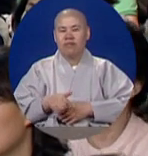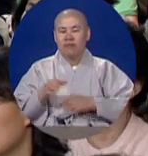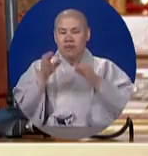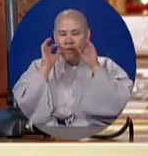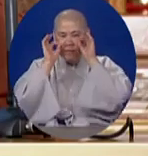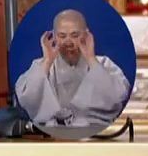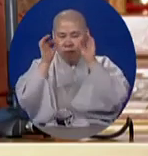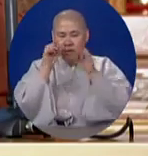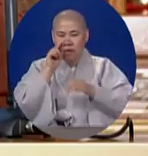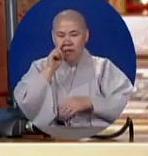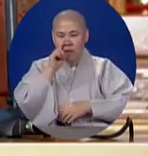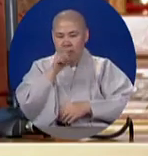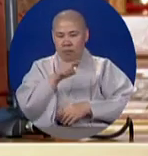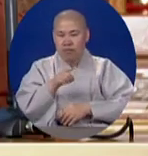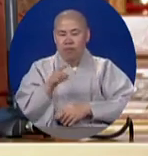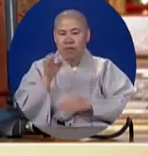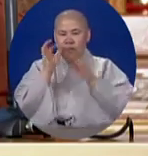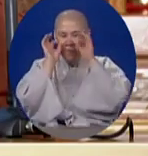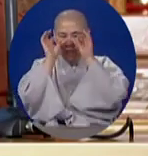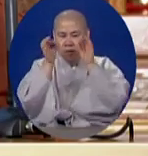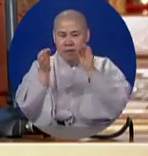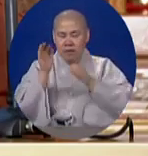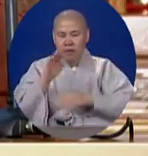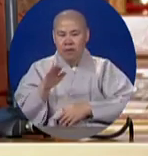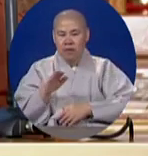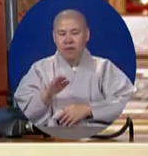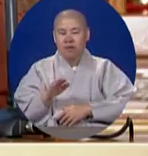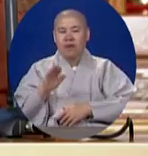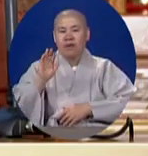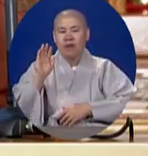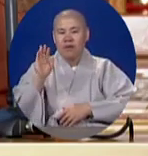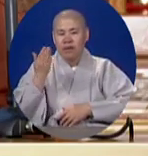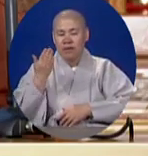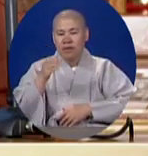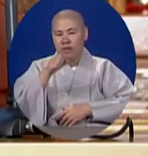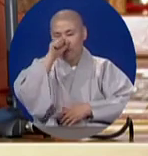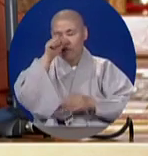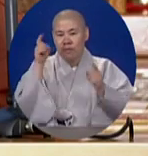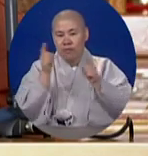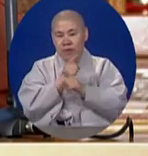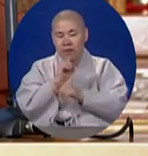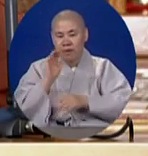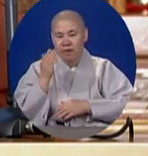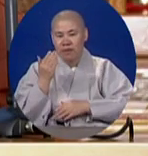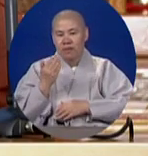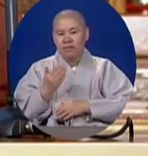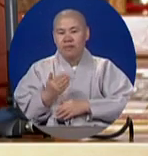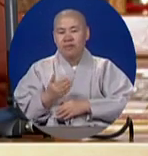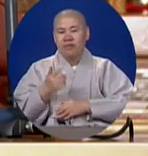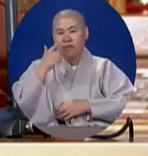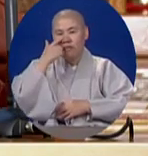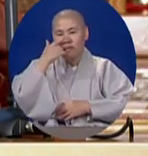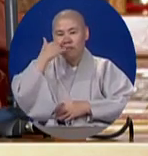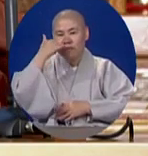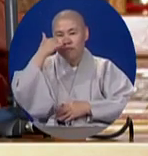보기는 나쁜 걸 봤는데 자기가 이제 되는 건 이제 좋은 걸로 된다든지,